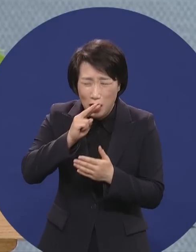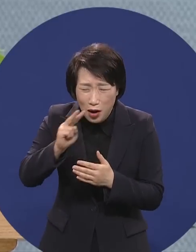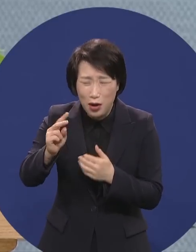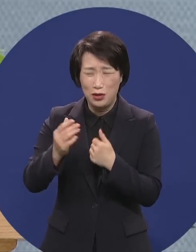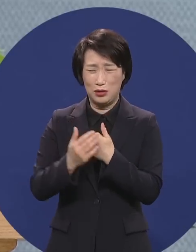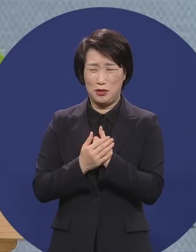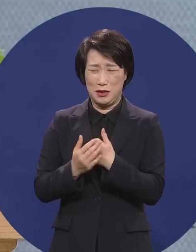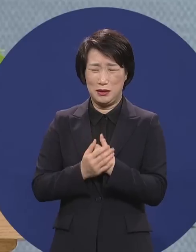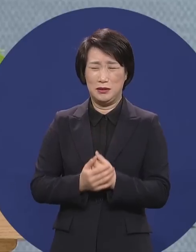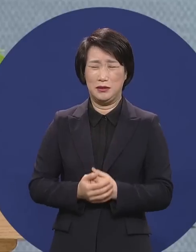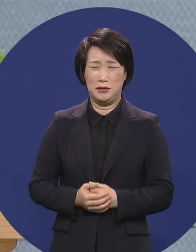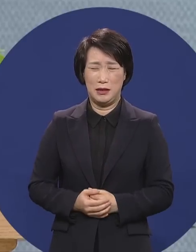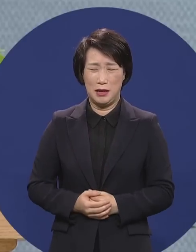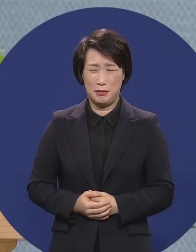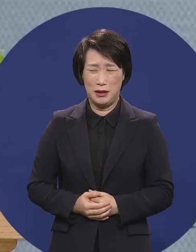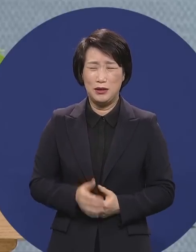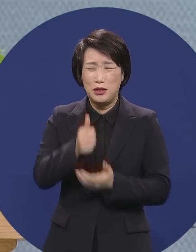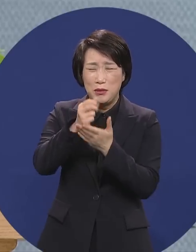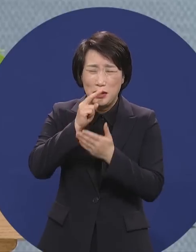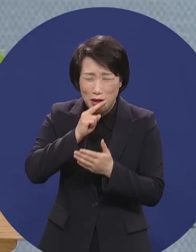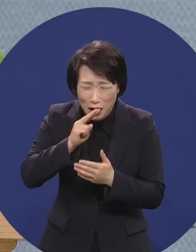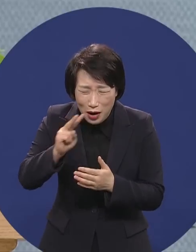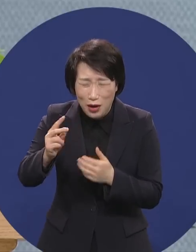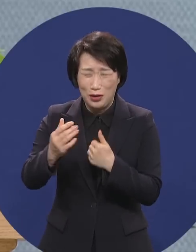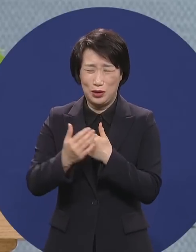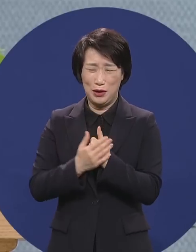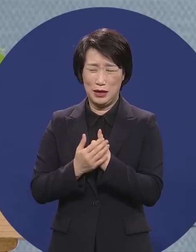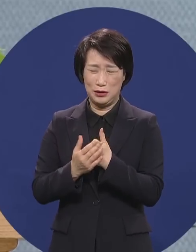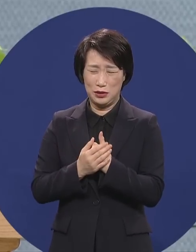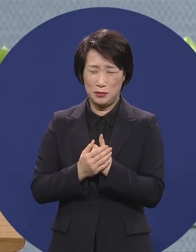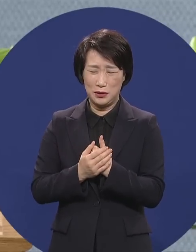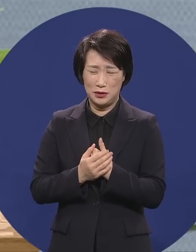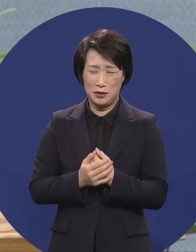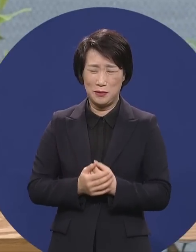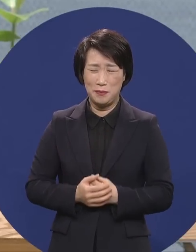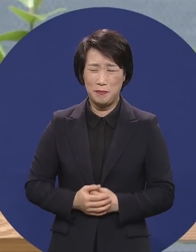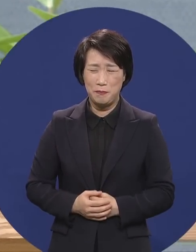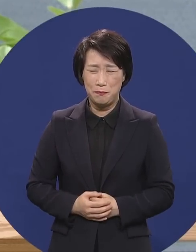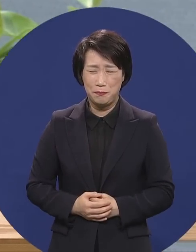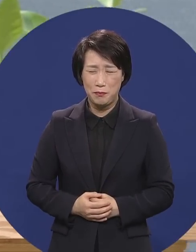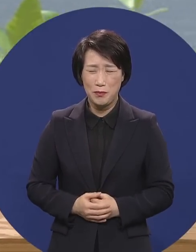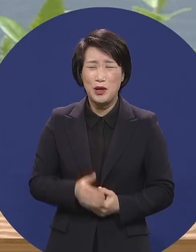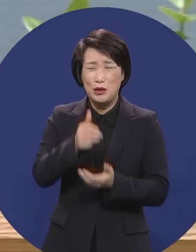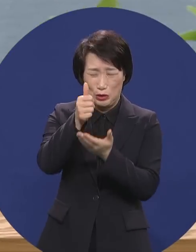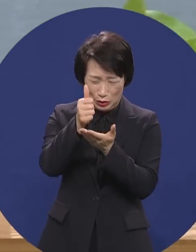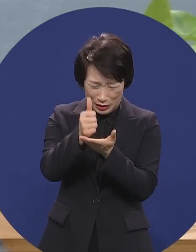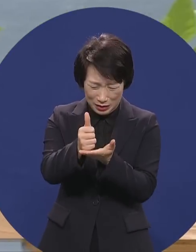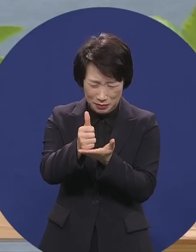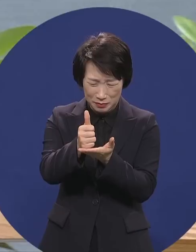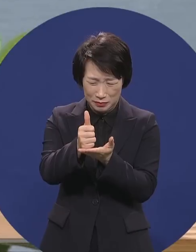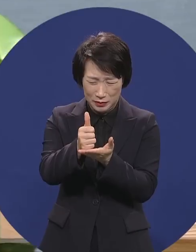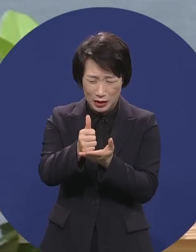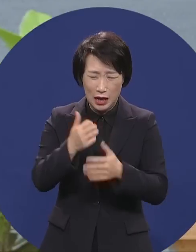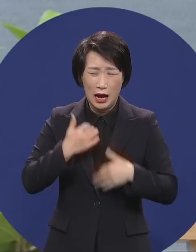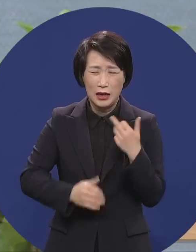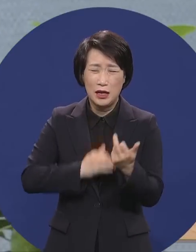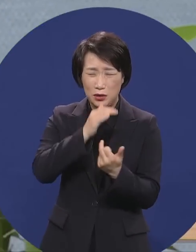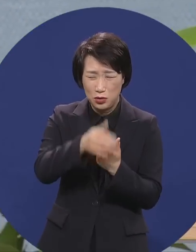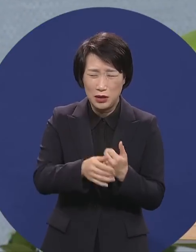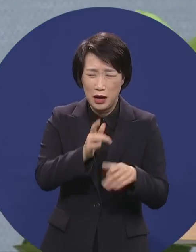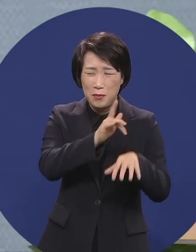역사하여 주시옵소서. 주여 역사하여 주시옵소서. 주님,